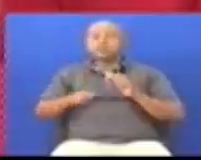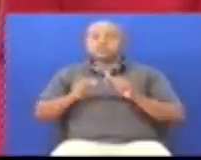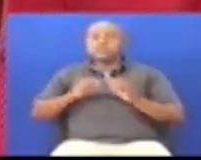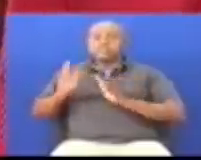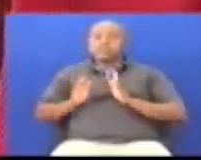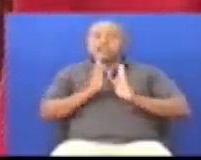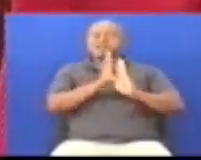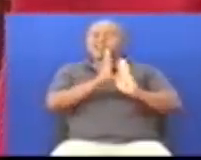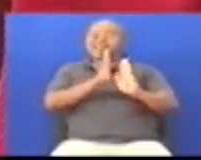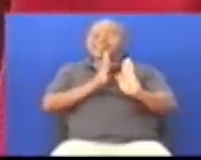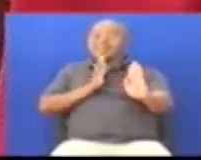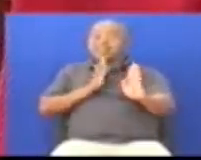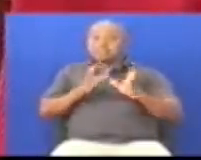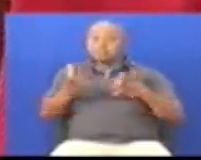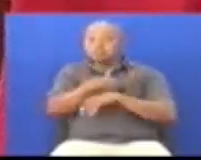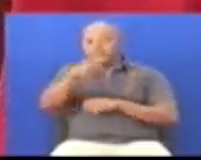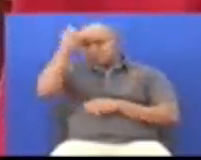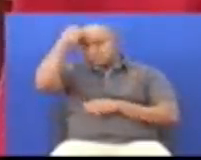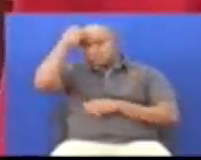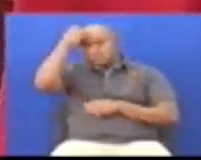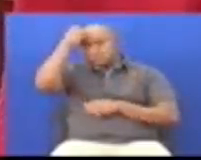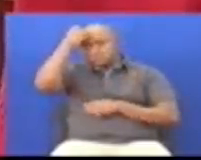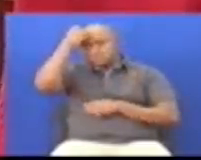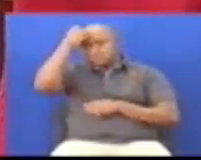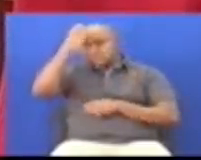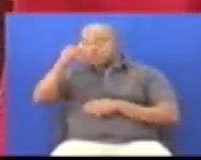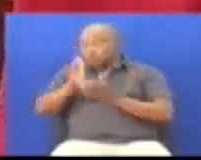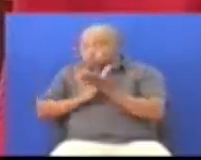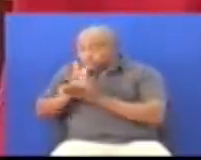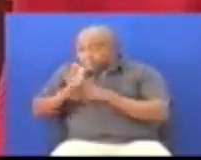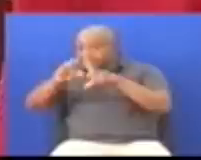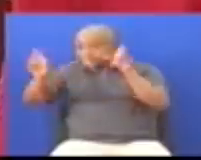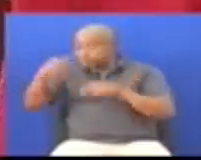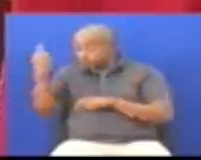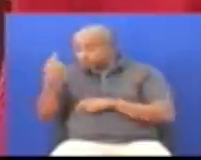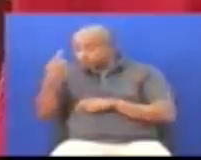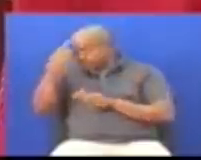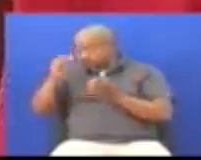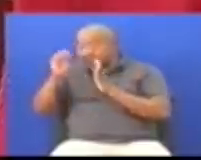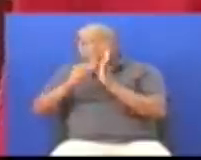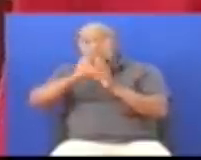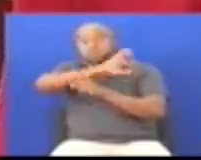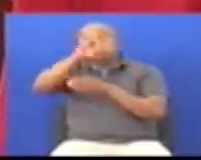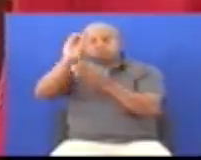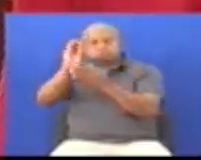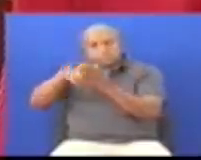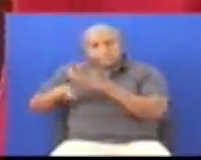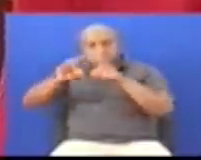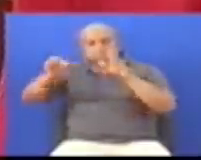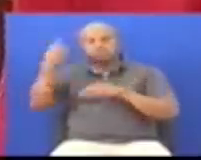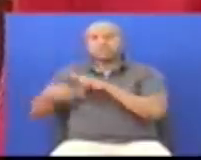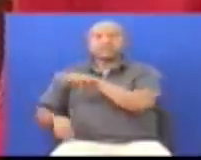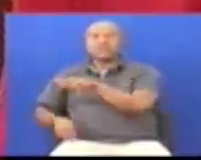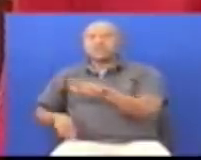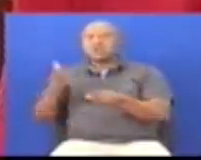wakajipange kuandikisha kupata record zao. With all records in NIDA, huna haja ya kuwasumbua watu kwenda